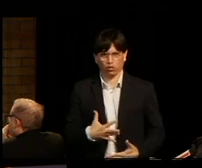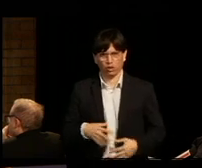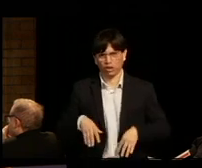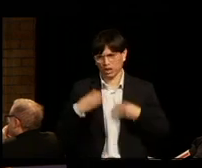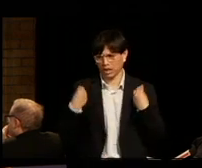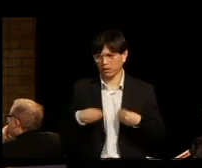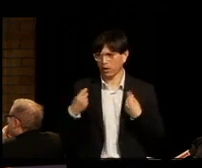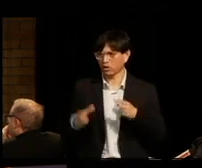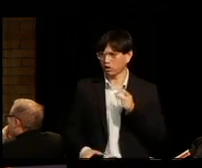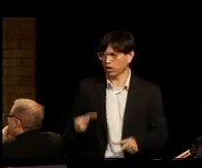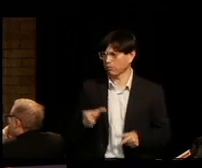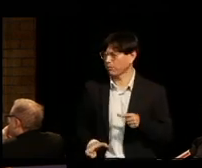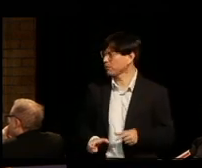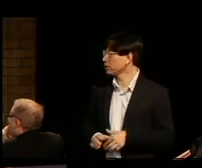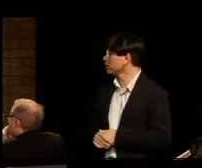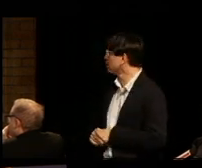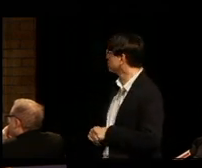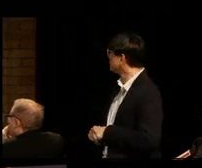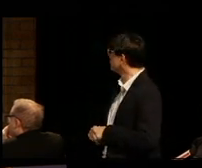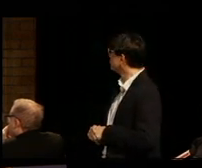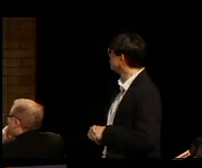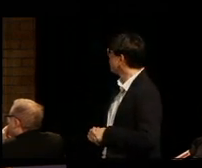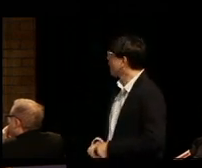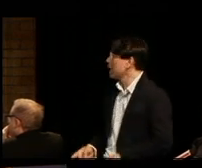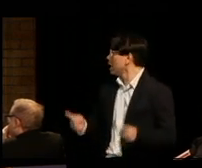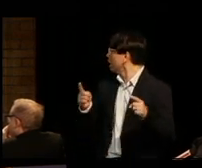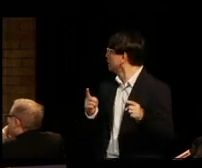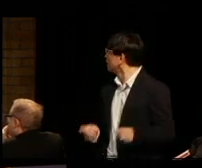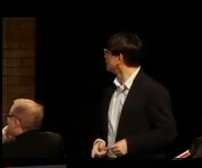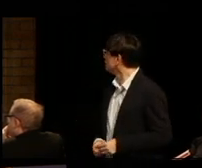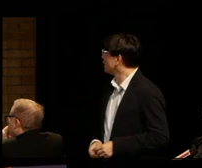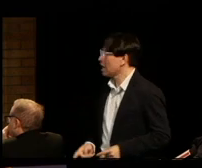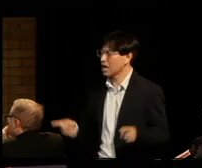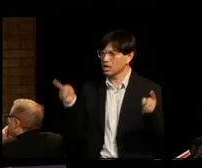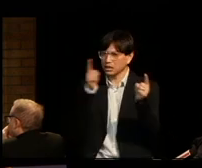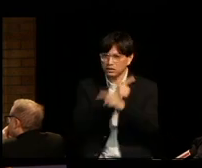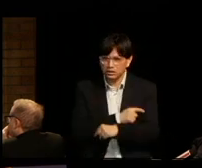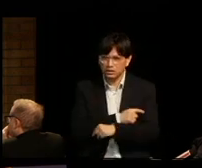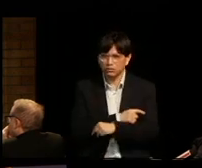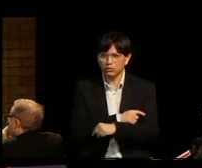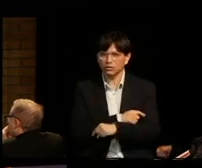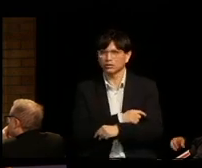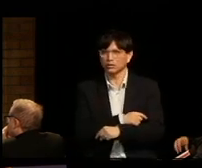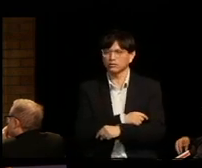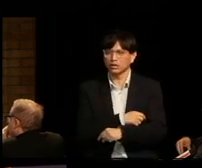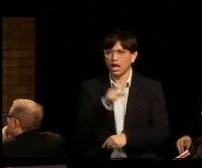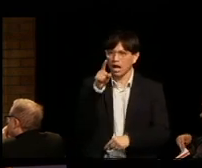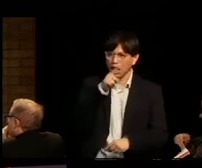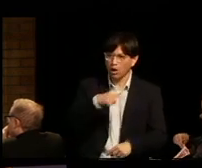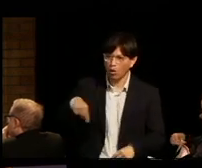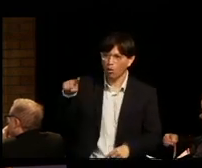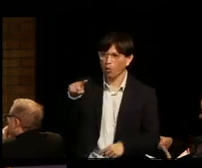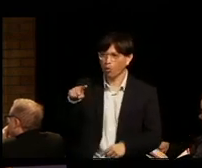bambino della nostra reazione rispetto alle agli stimoli che arrivano dal bambino e ultima la questione